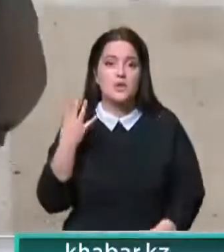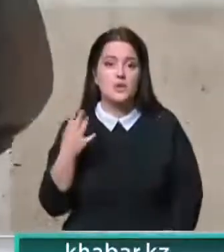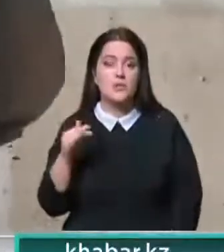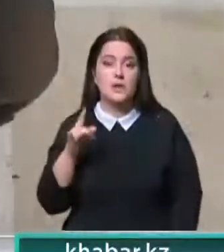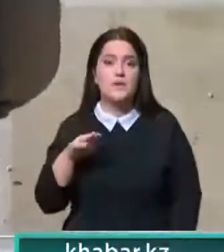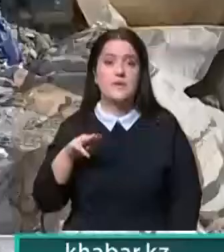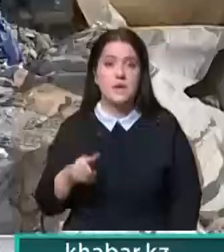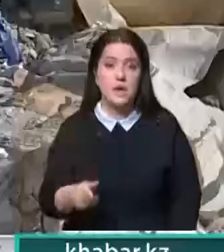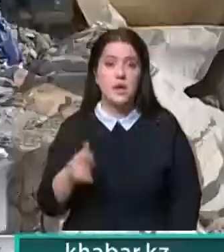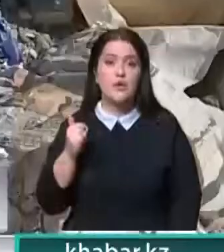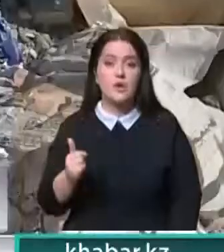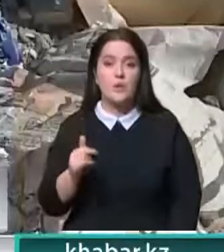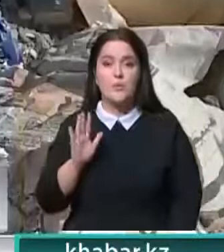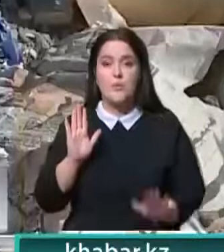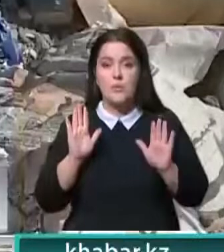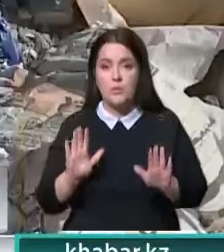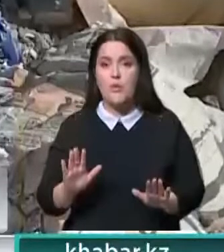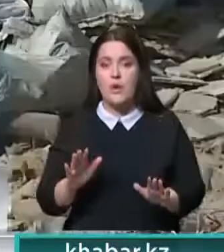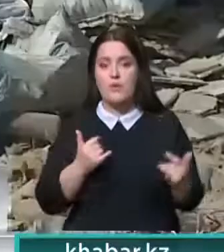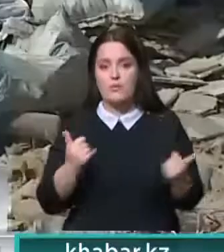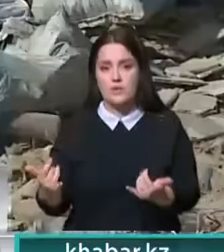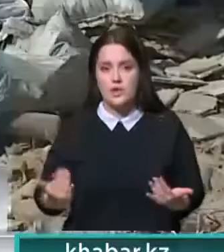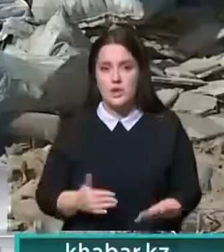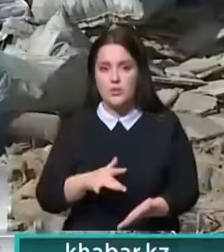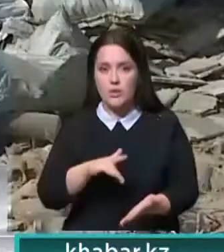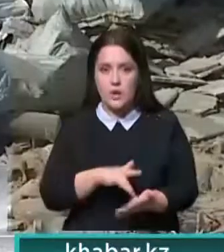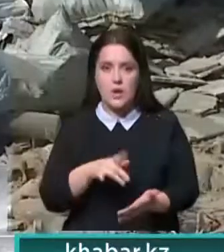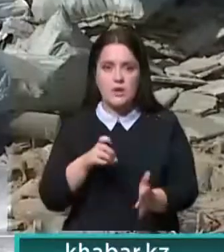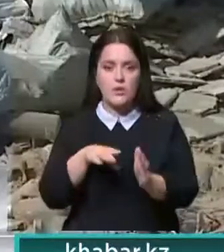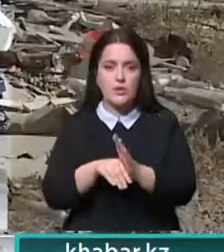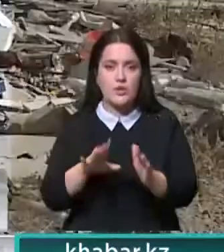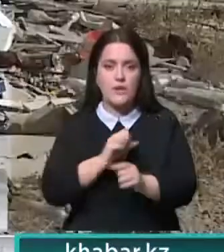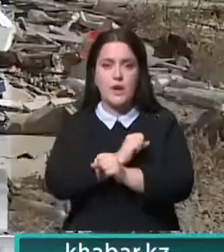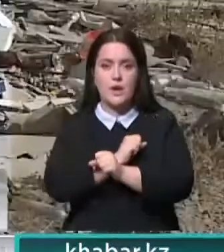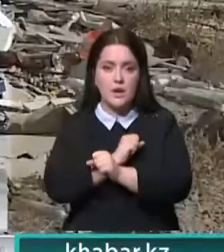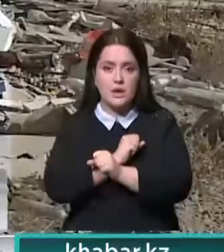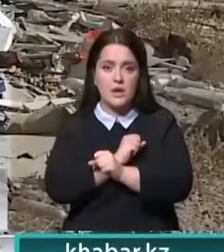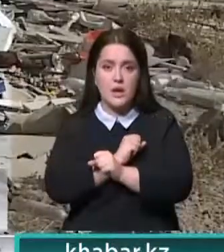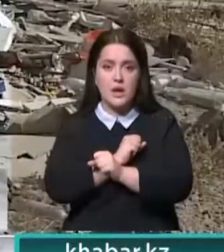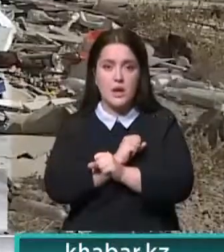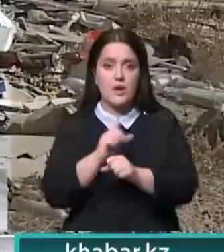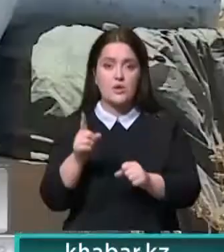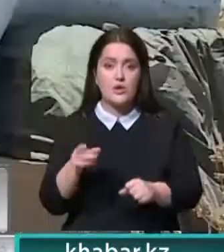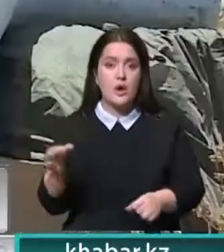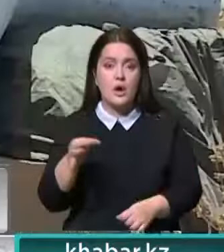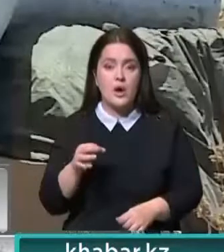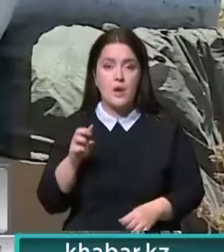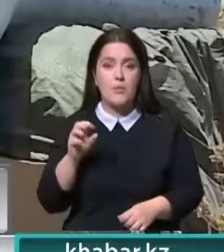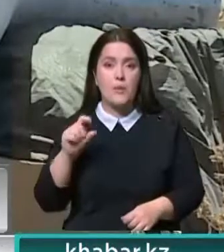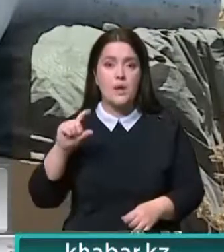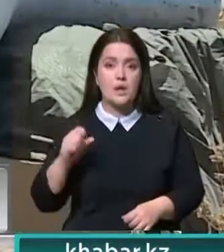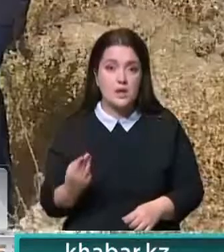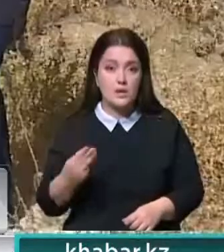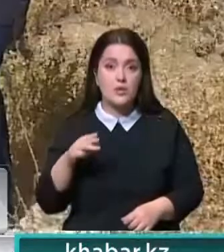порядка 4 миллиардов тенге. Существующий полигон рассчитан только на жителей города и не учитывает отдыхающих. С учетом же того, что